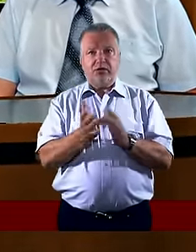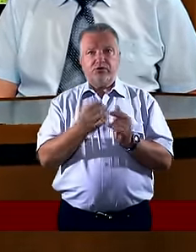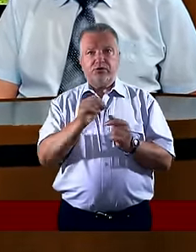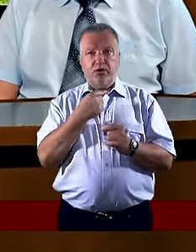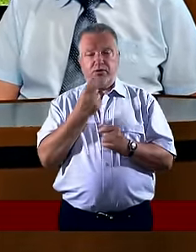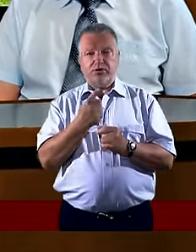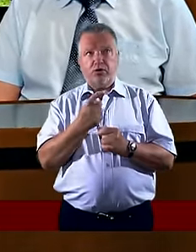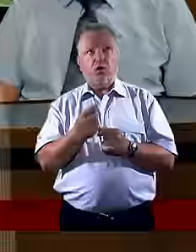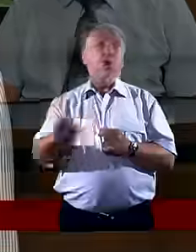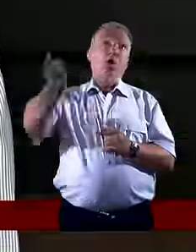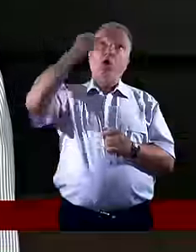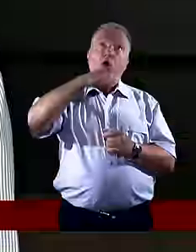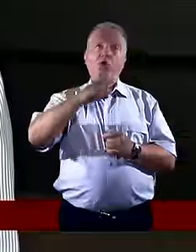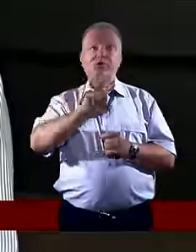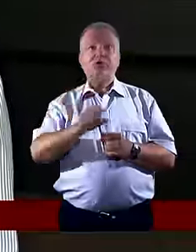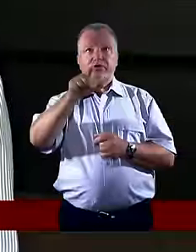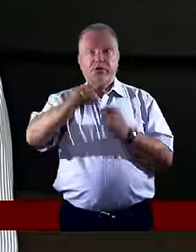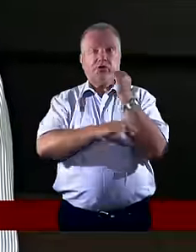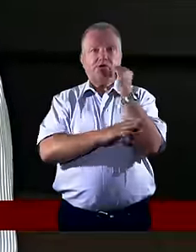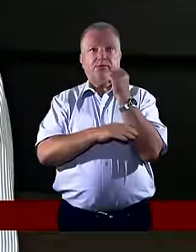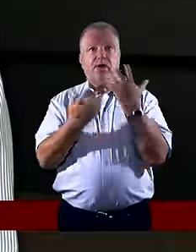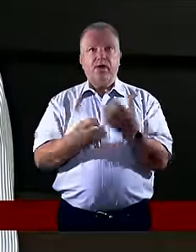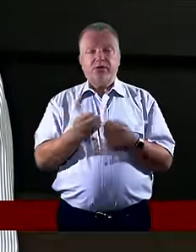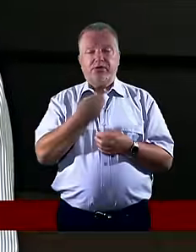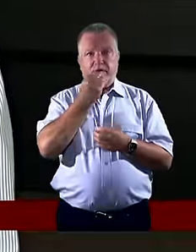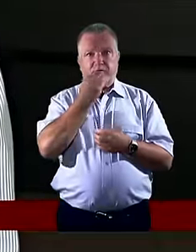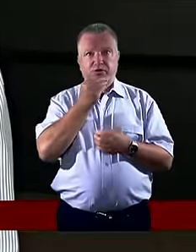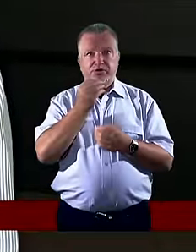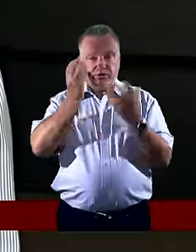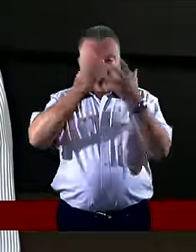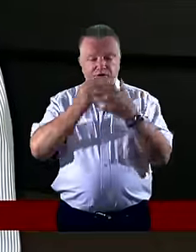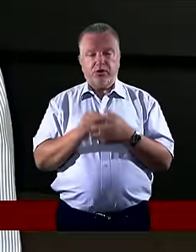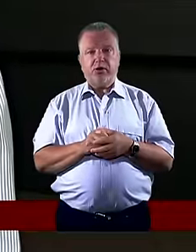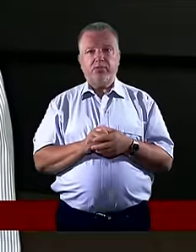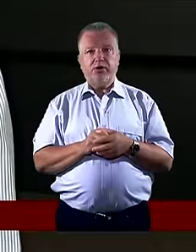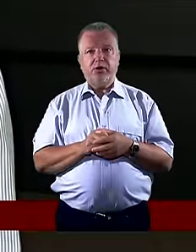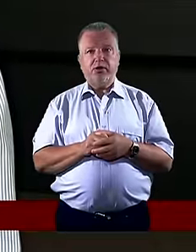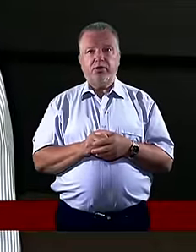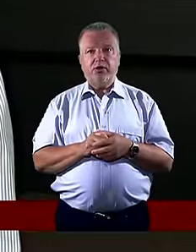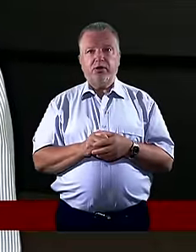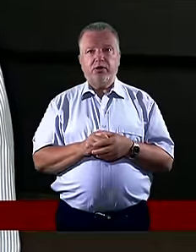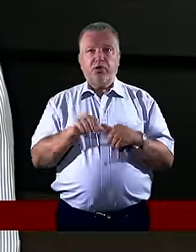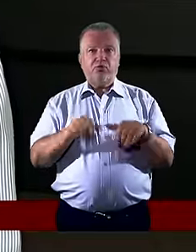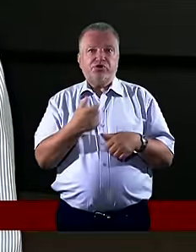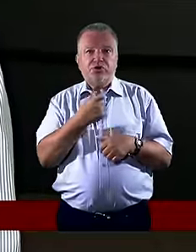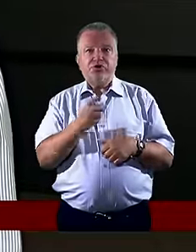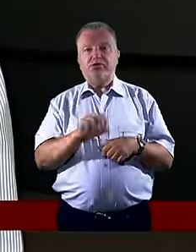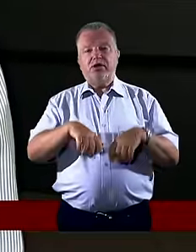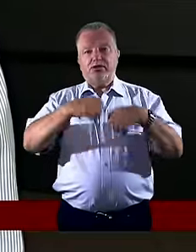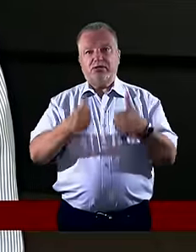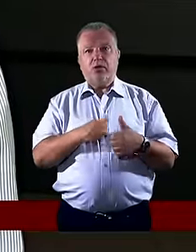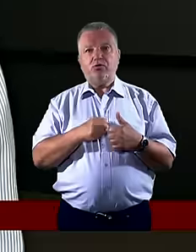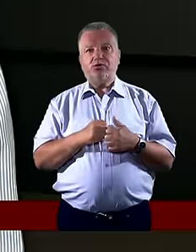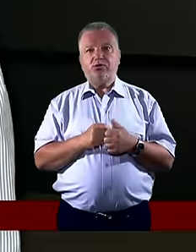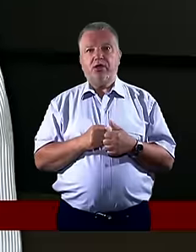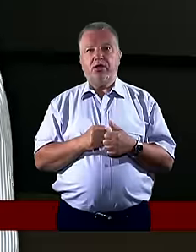Pan Jezus nie powiedział, schodź z tego drzewa, chcę dzisiaj spożyć z tobą kolację, to nic by się nie wydarzyło. A być może właśnie ten